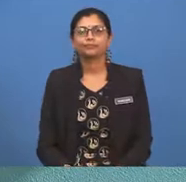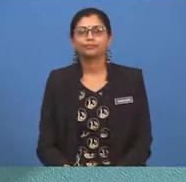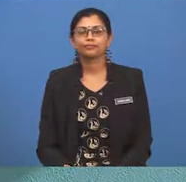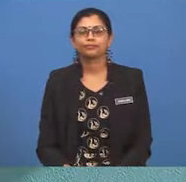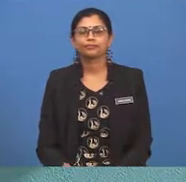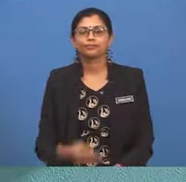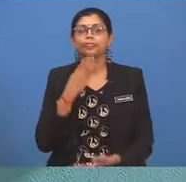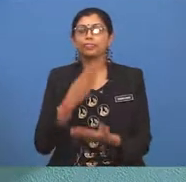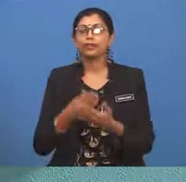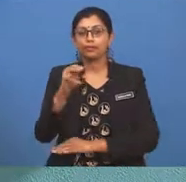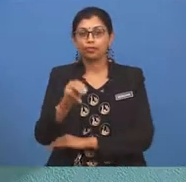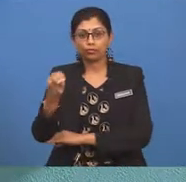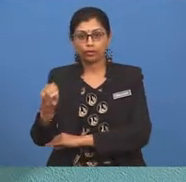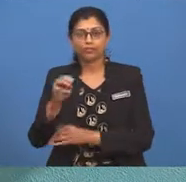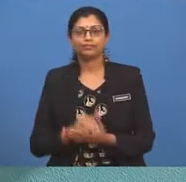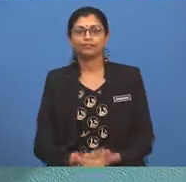Baiklah murid-murid.